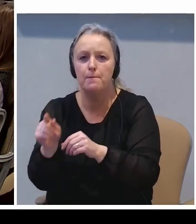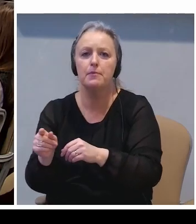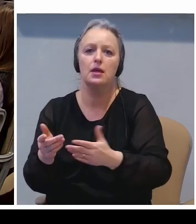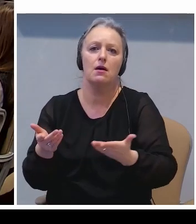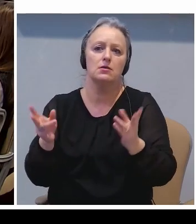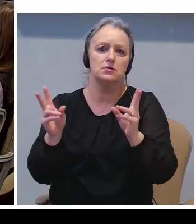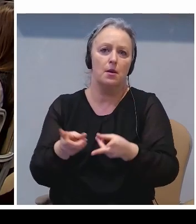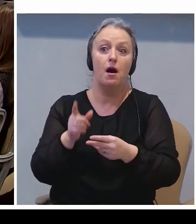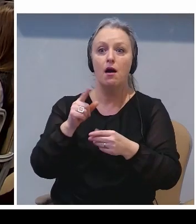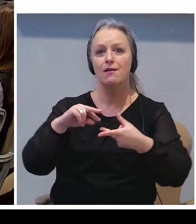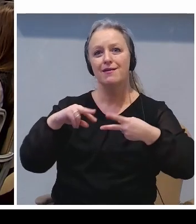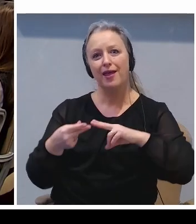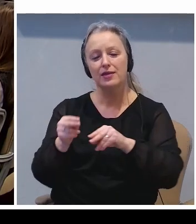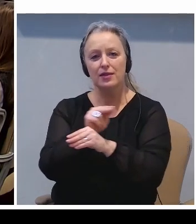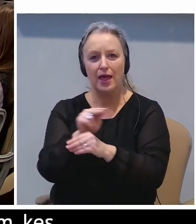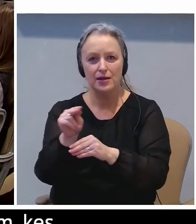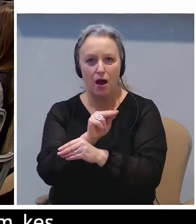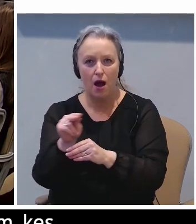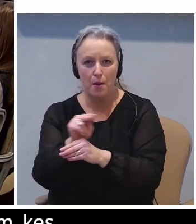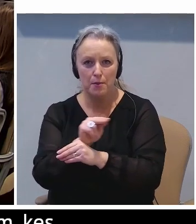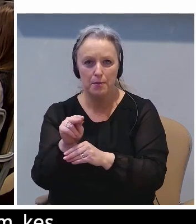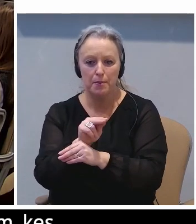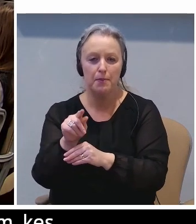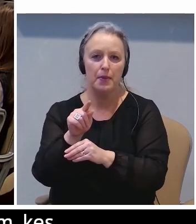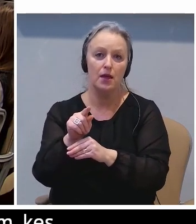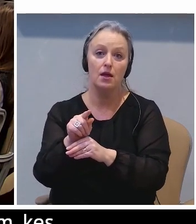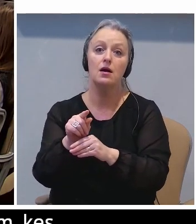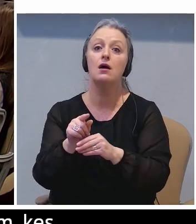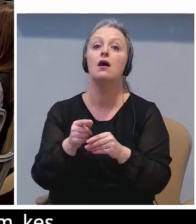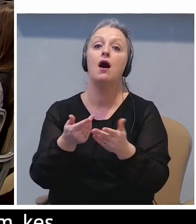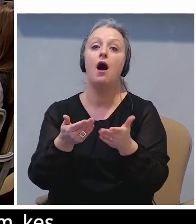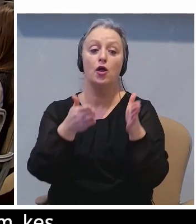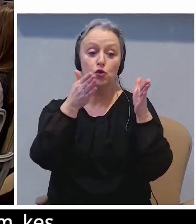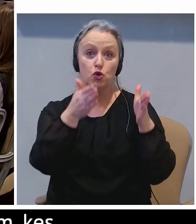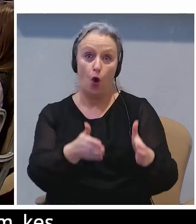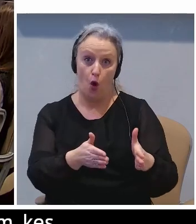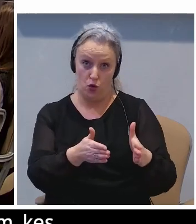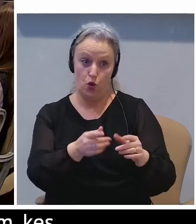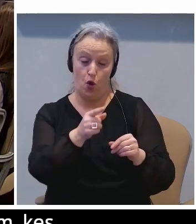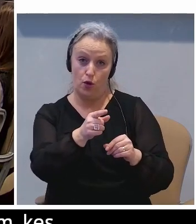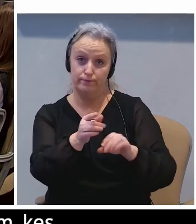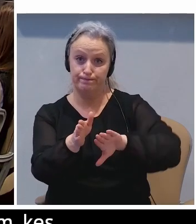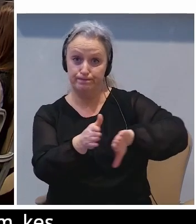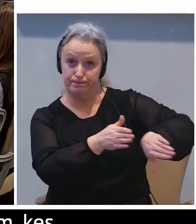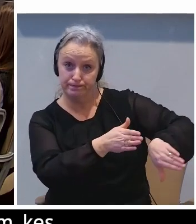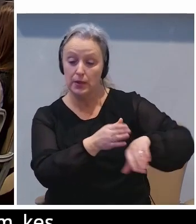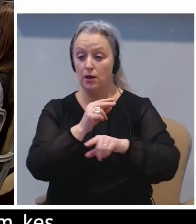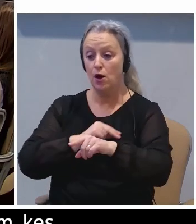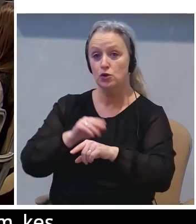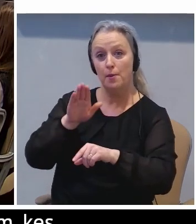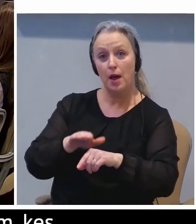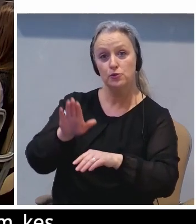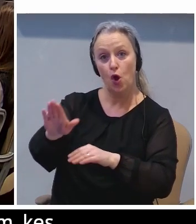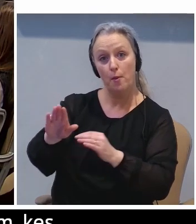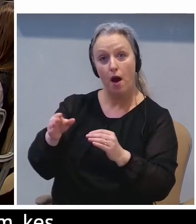Kuid geeniteraapia puhul jätame välja doonori etapi ja kasutame lapse enese tüvirakkusid.